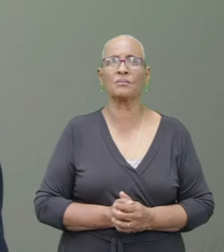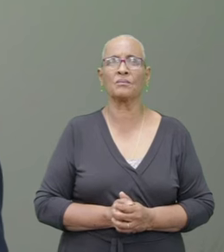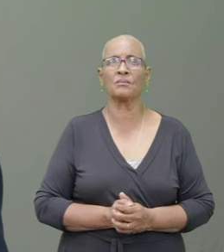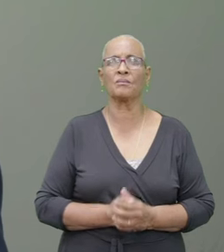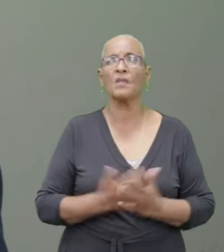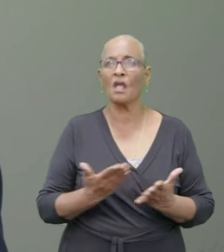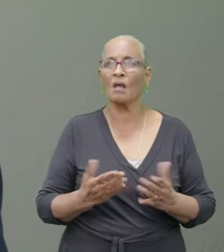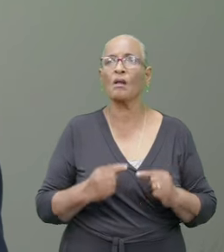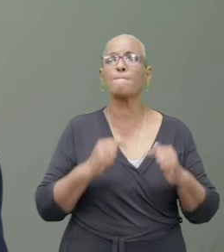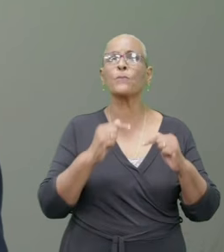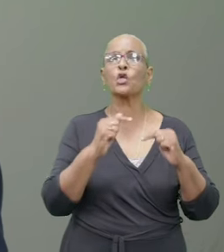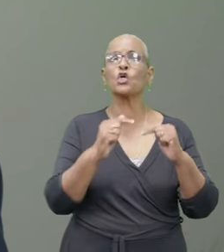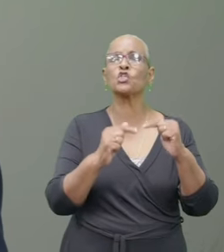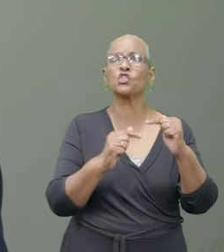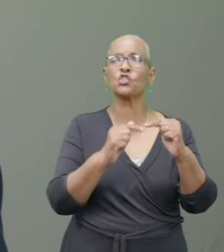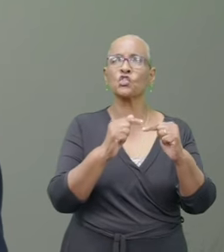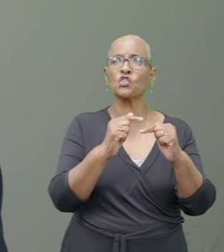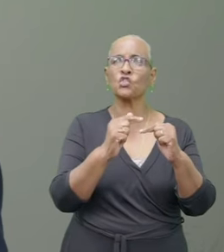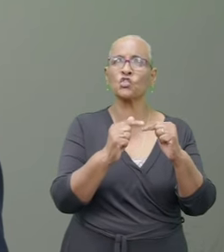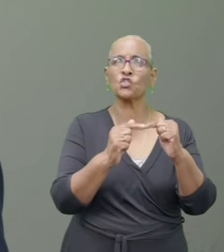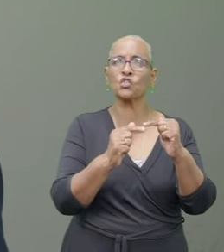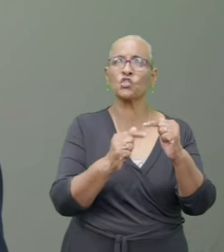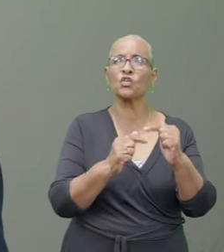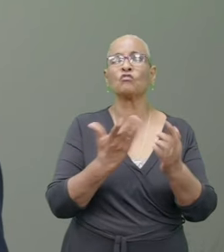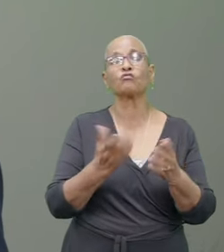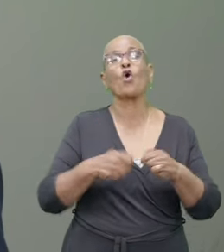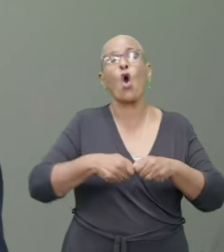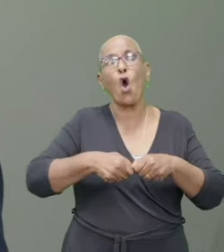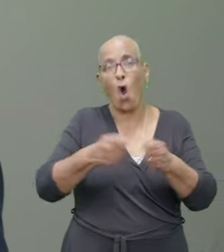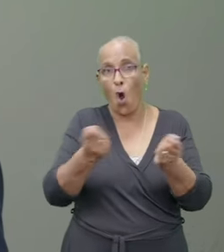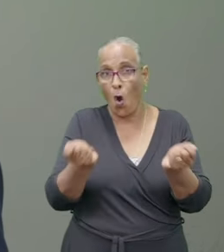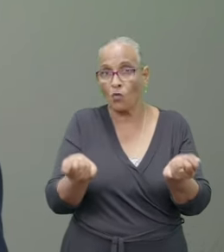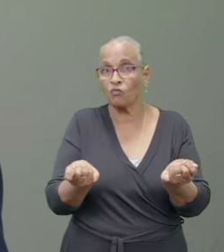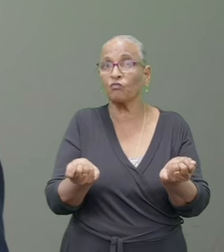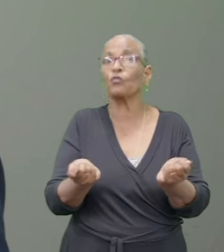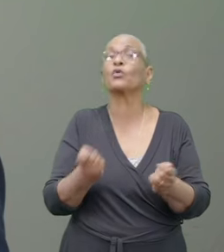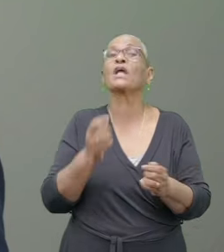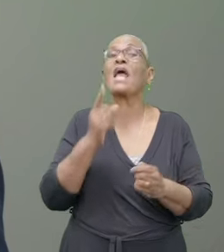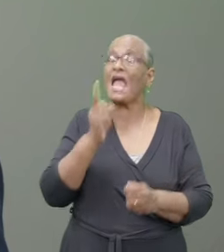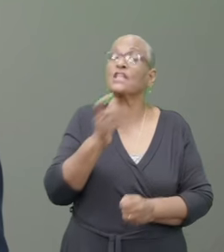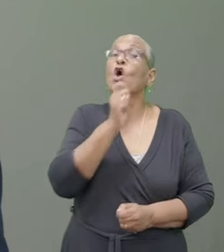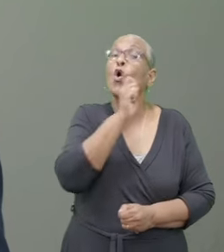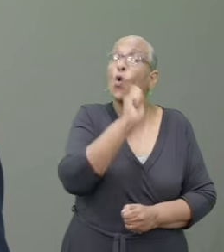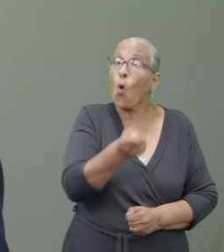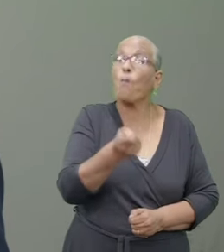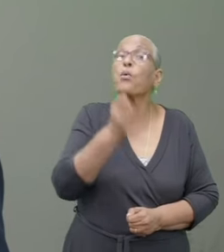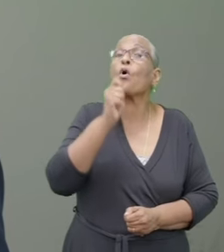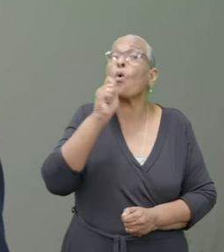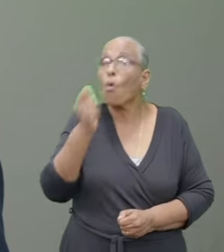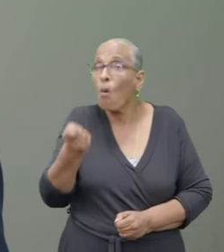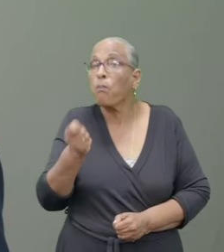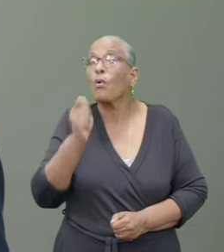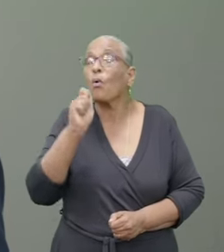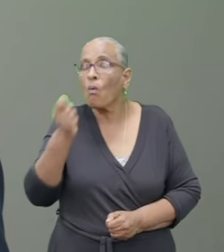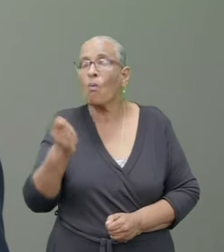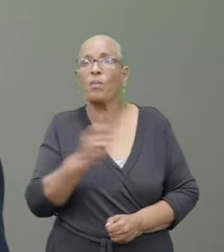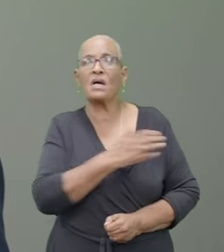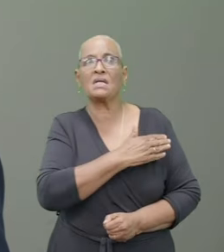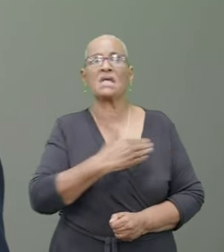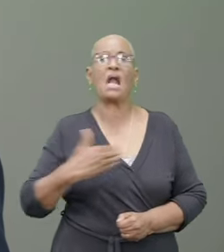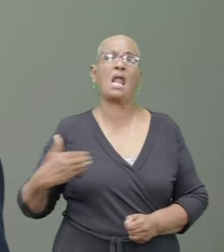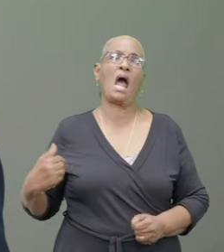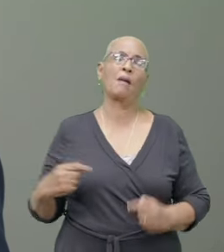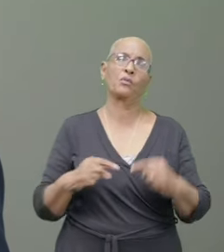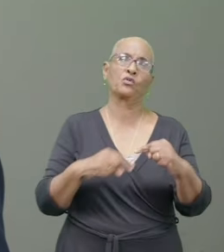Het proces tot geraken tot inderdaad uitvoering en inderdaad inkopen, aankopen, is een lang proces. En er